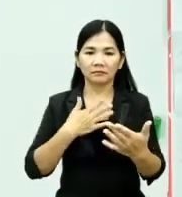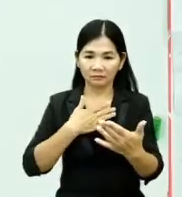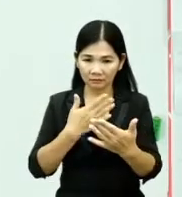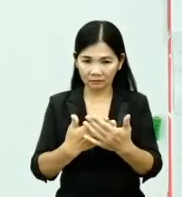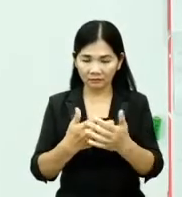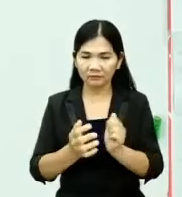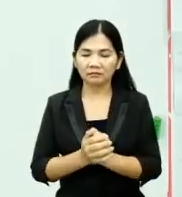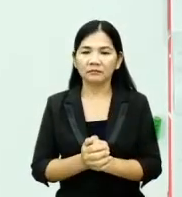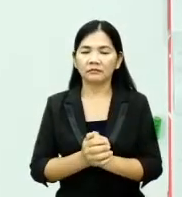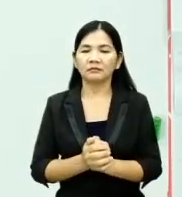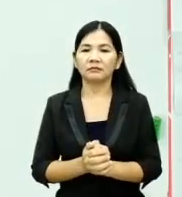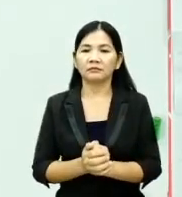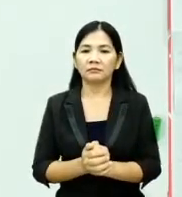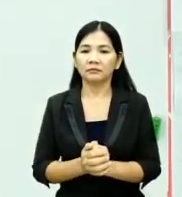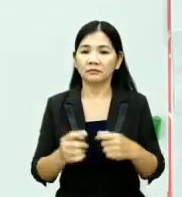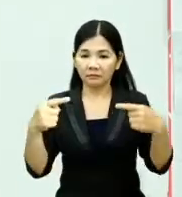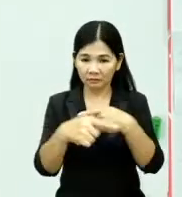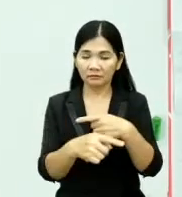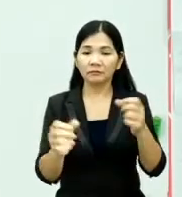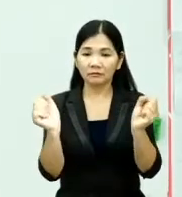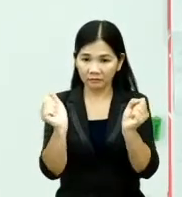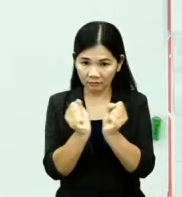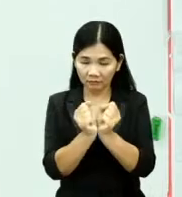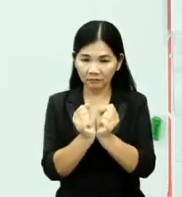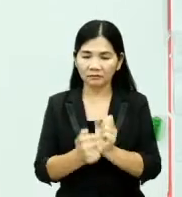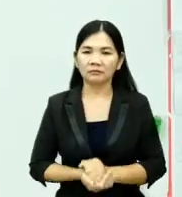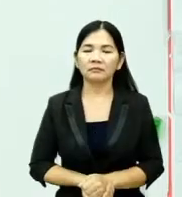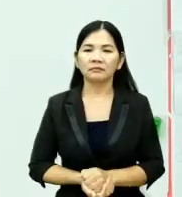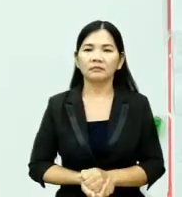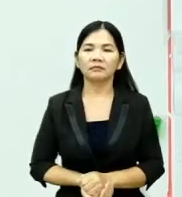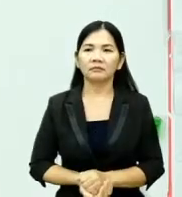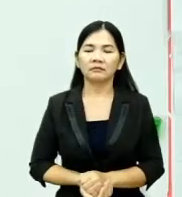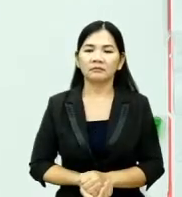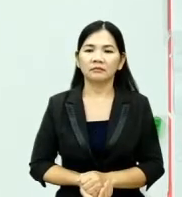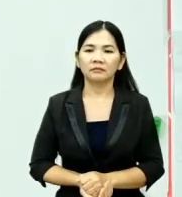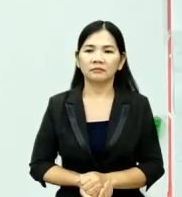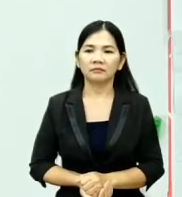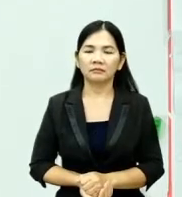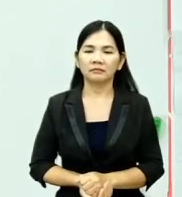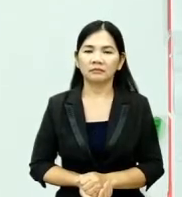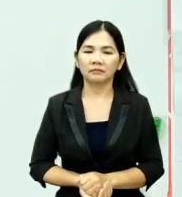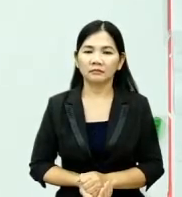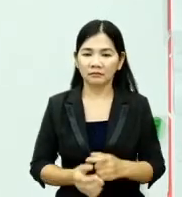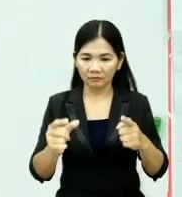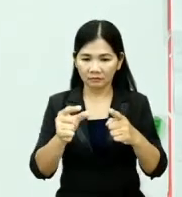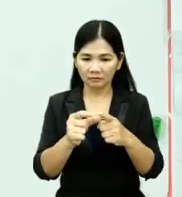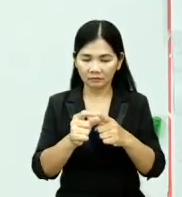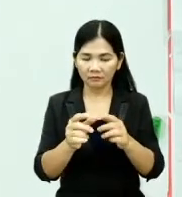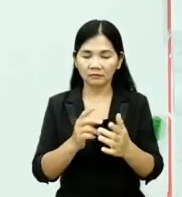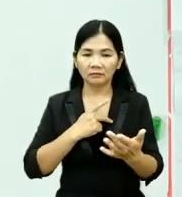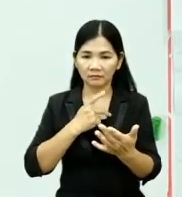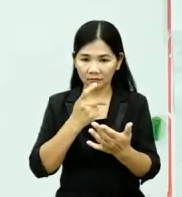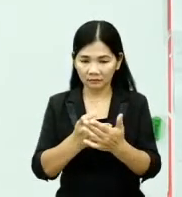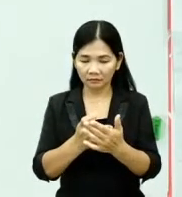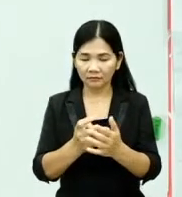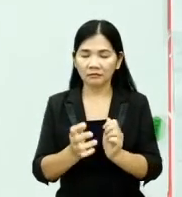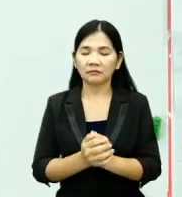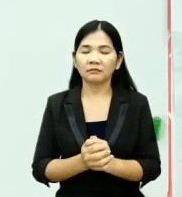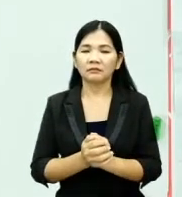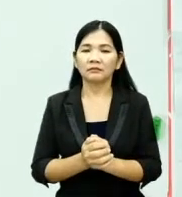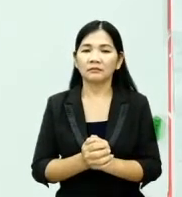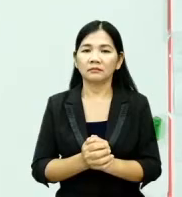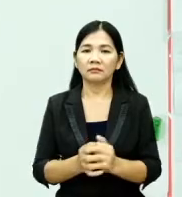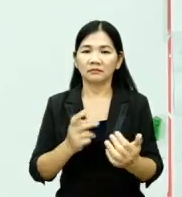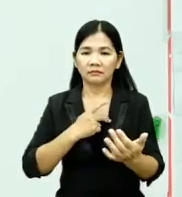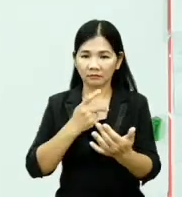rồi con tôi nâng tờ con chưa rơi nè con ná chà cứ cất tha chậm lại mới ná để chỉ bị tôi đã bỏ bị tờ đá con ở bị